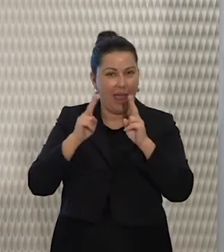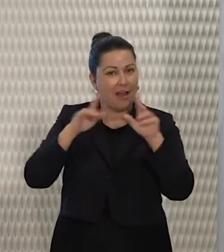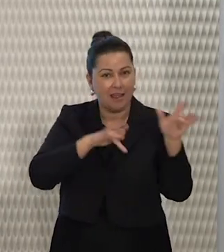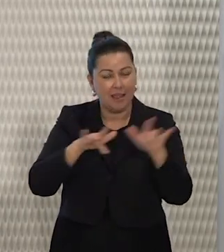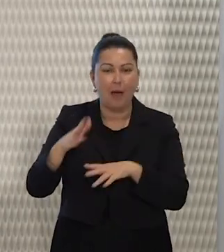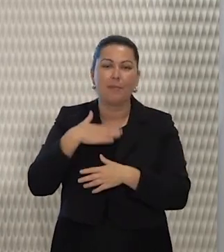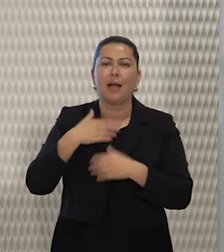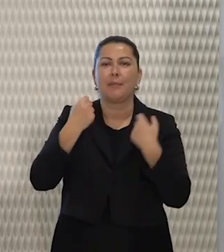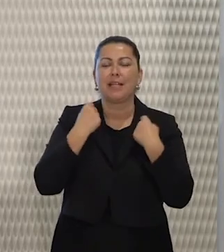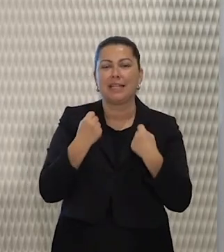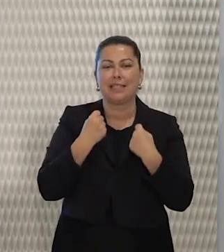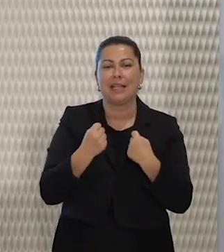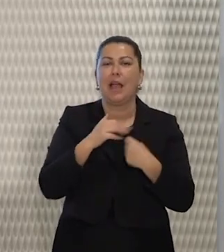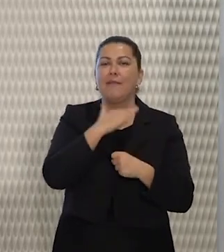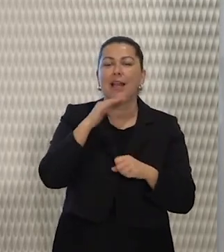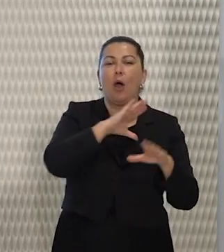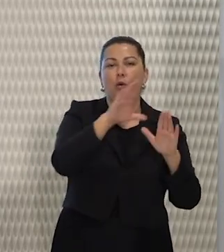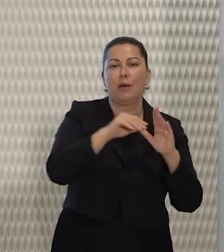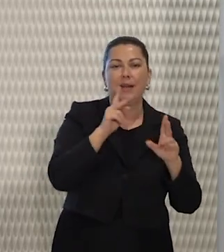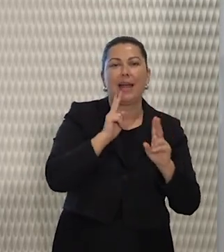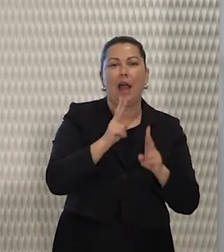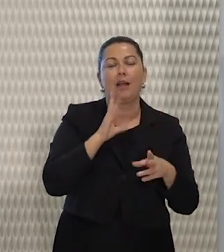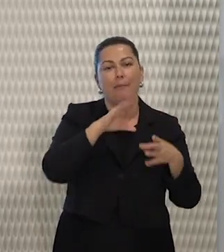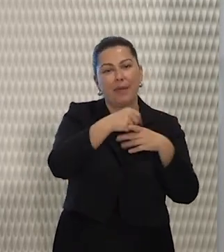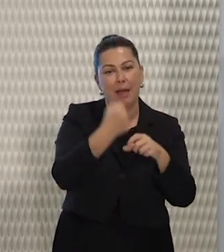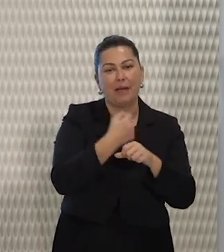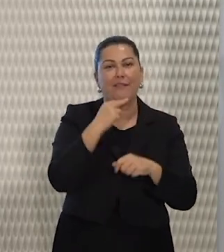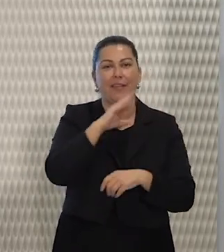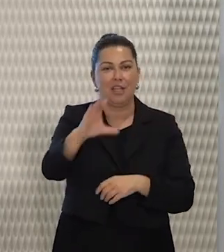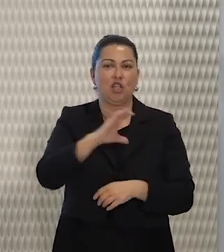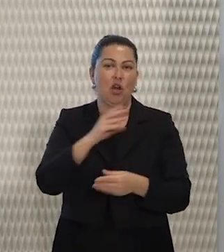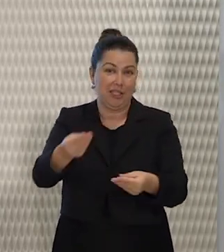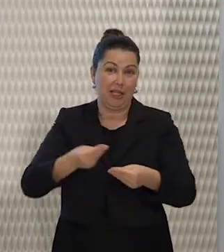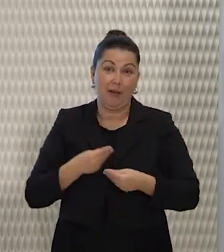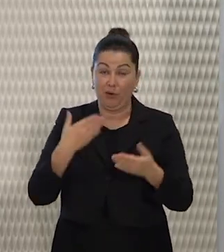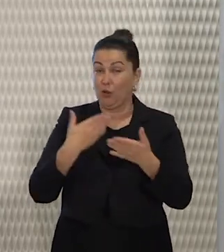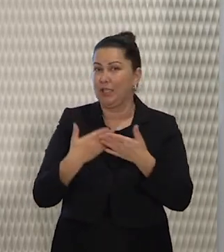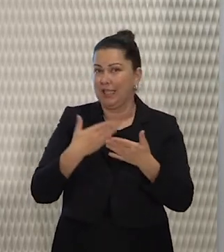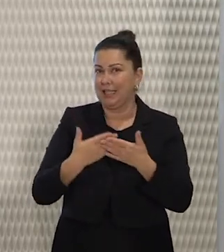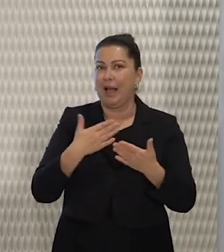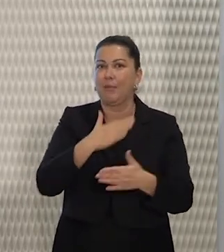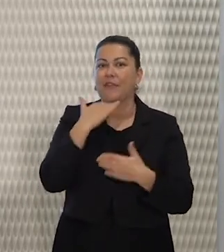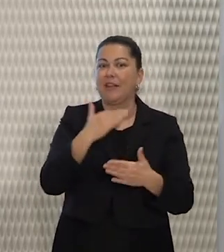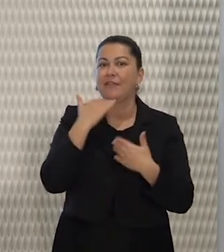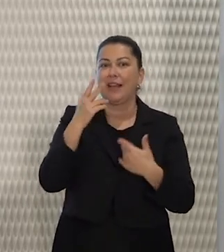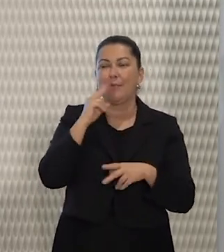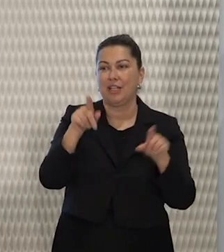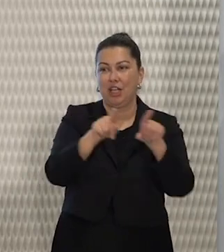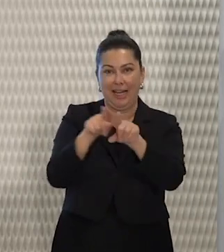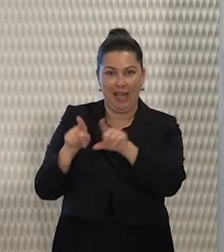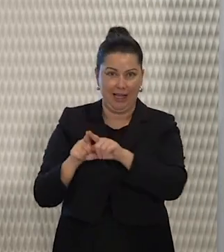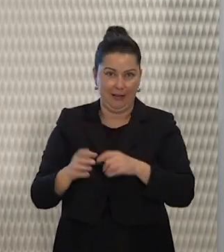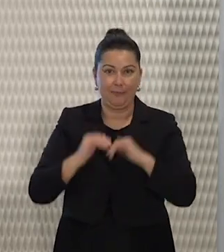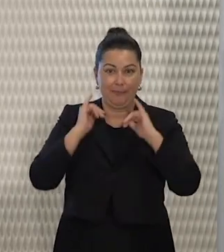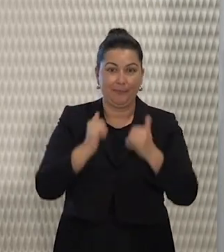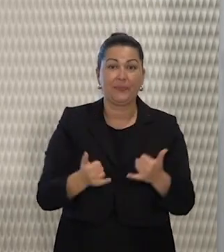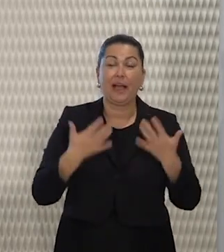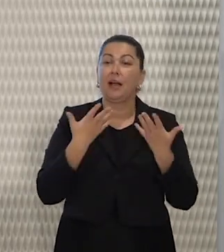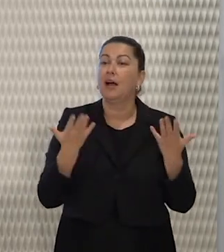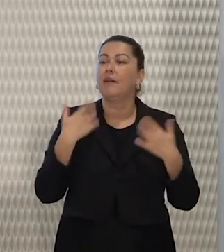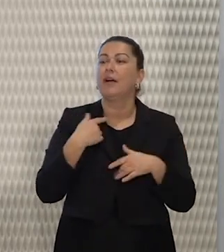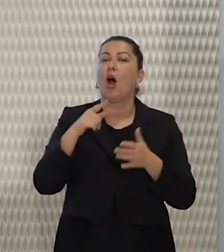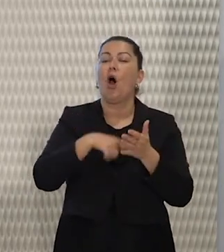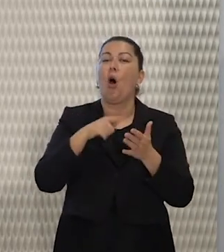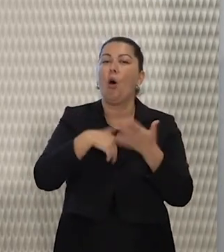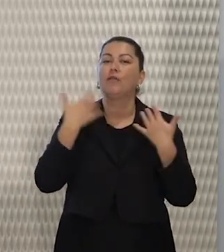ganz vielen Unternehmen beitragen hätte können, wenn man mir die Chance geben würde. Und da geht es ganz, ganz vielen Menschen mit Behinderung genauso. Wir haben jetzt schon öfter